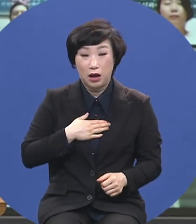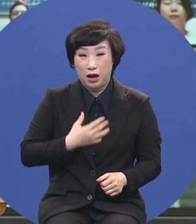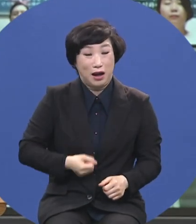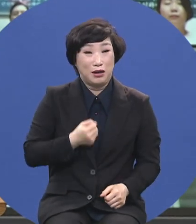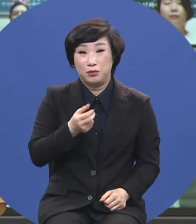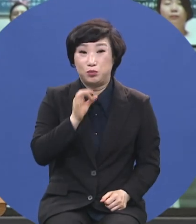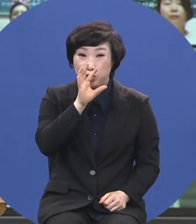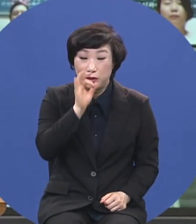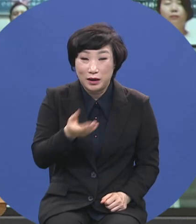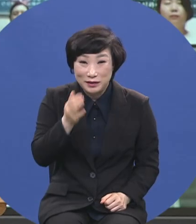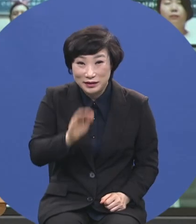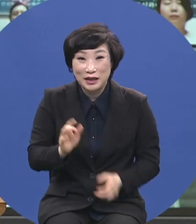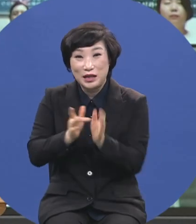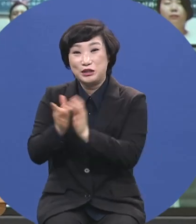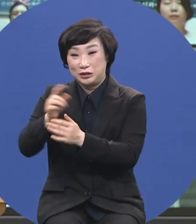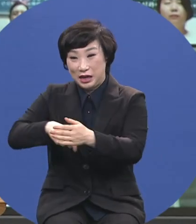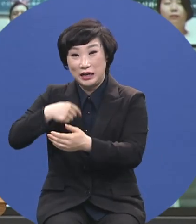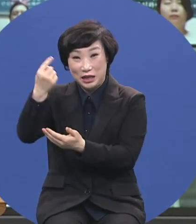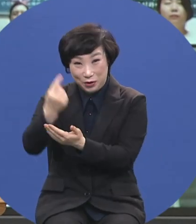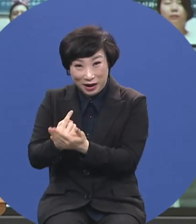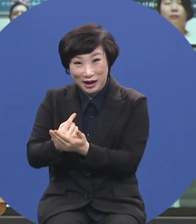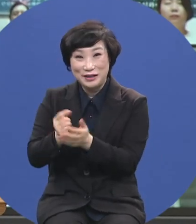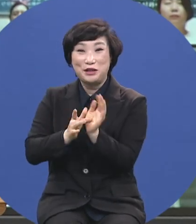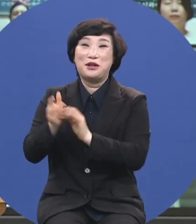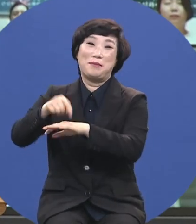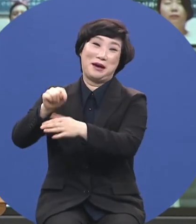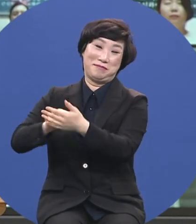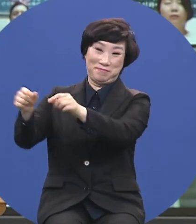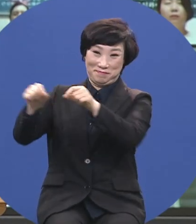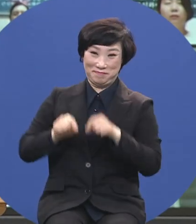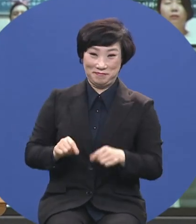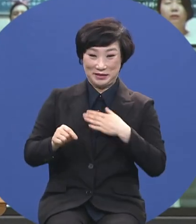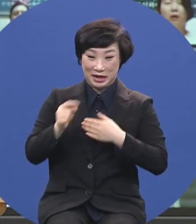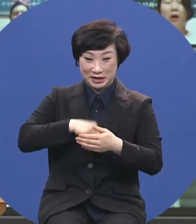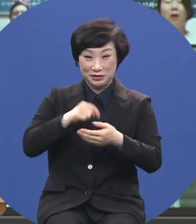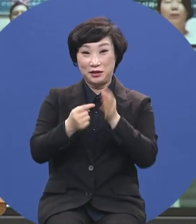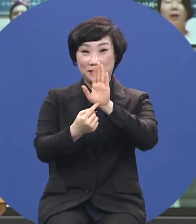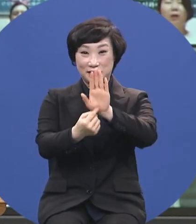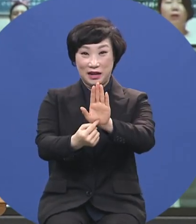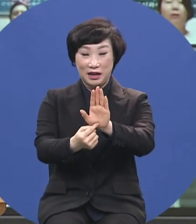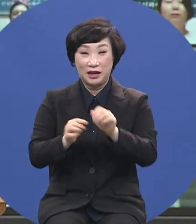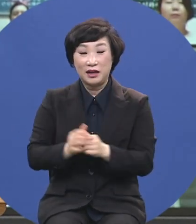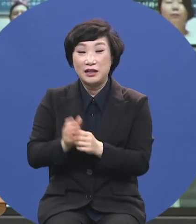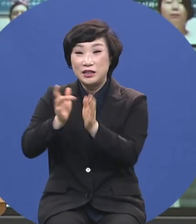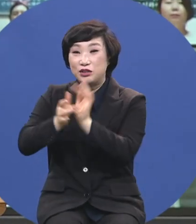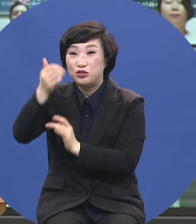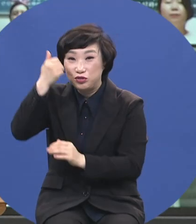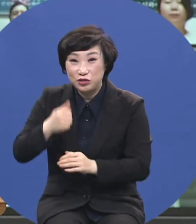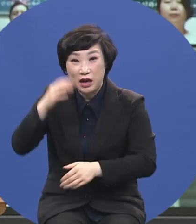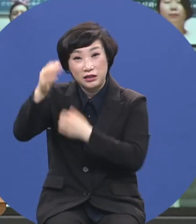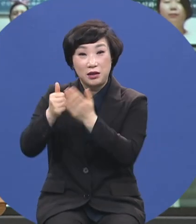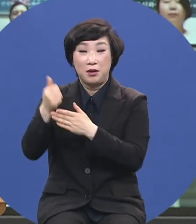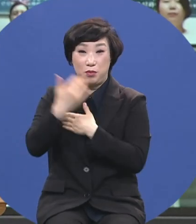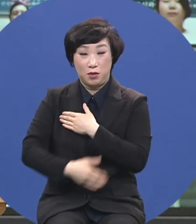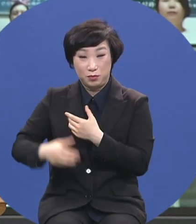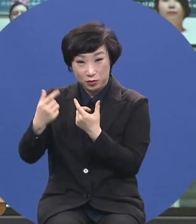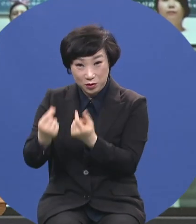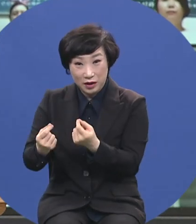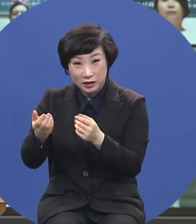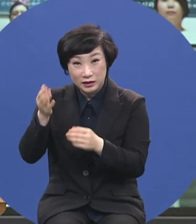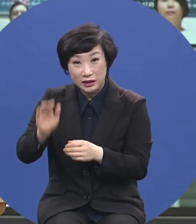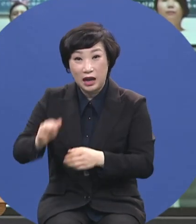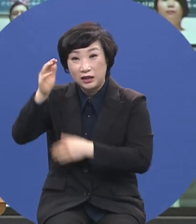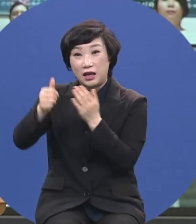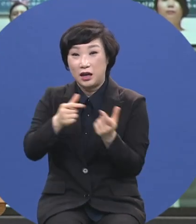그러나 그가 내 안에 오시면 그 마음이 내게서 나타납니다. 그는 하나님의 본체시나